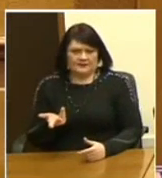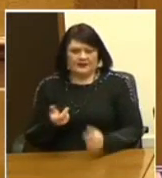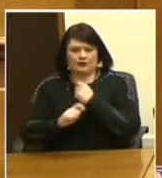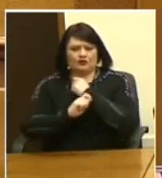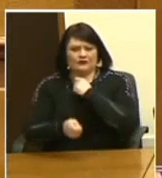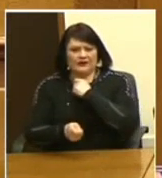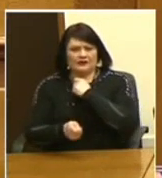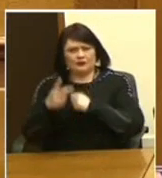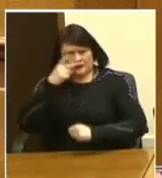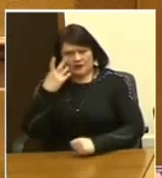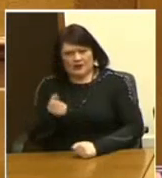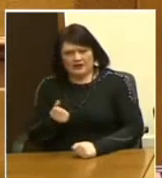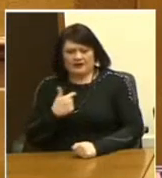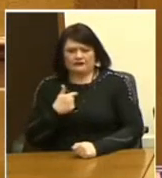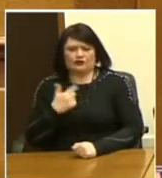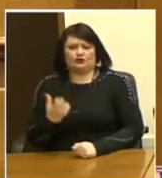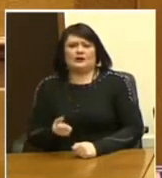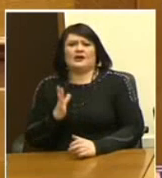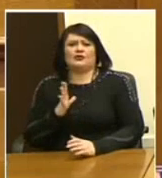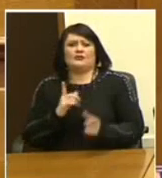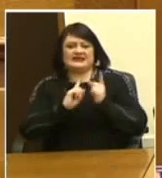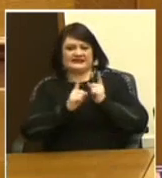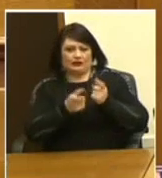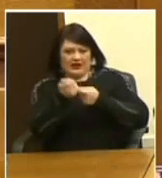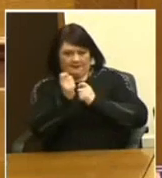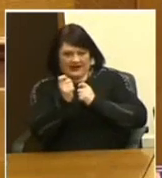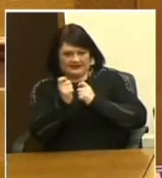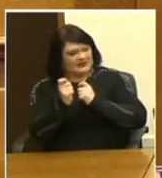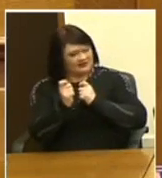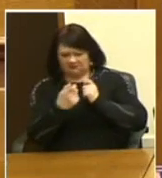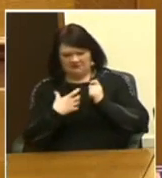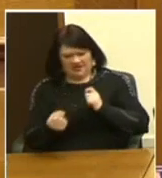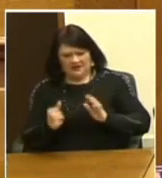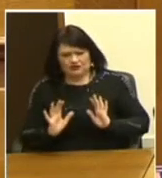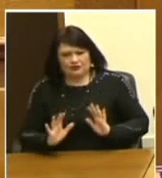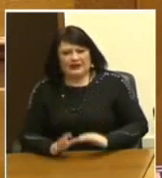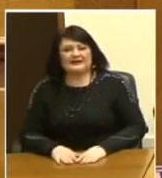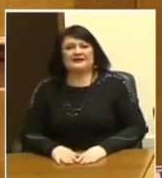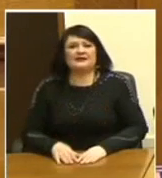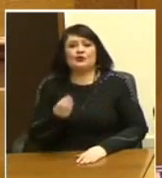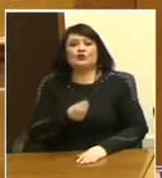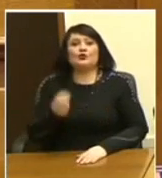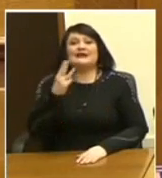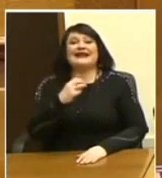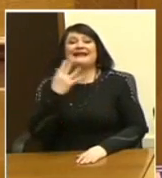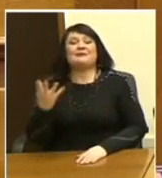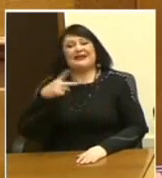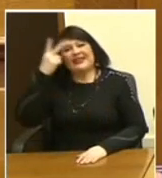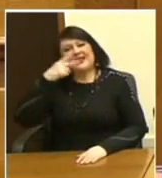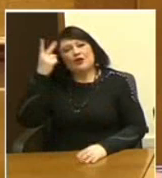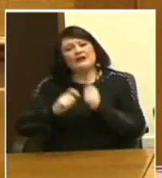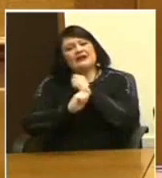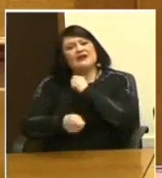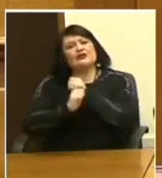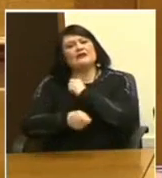μας το αφαιρεί κανείς και κυρίως η Συμφωνία των Πρεσπών. Υπάρχουν πάνω από 35 διαφορετικά δικαιώματα βέτο